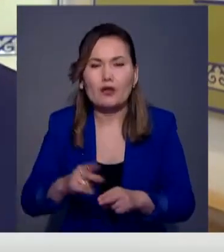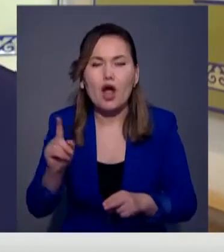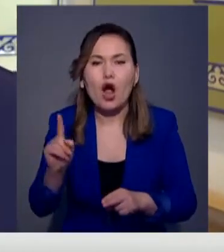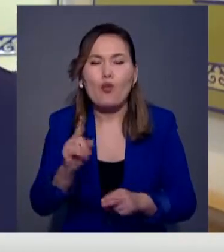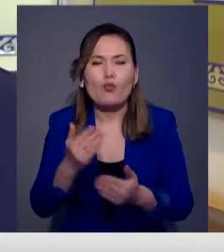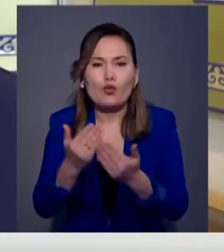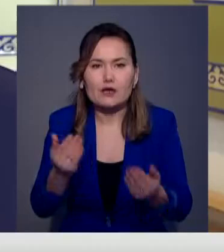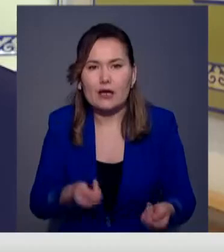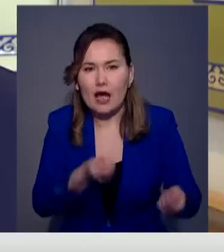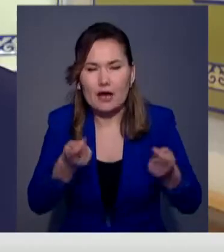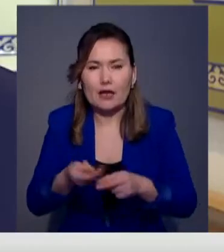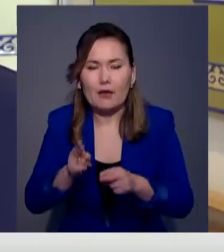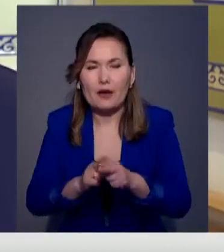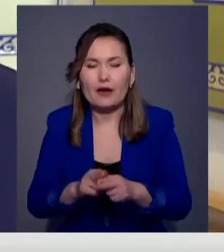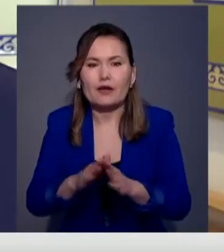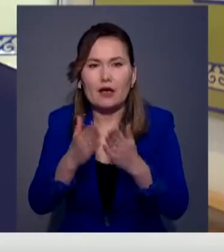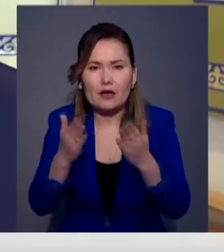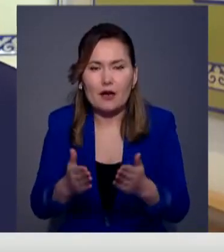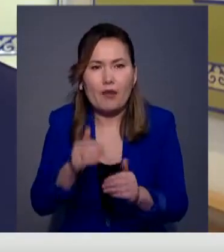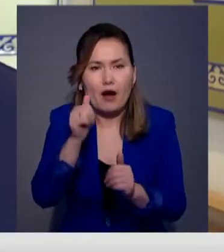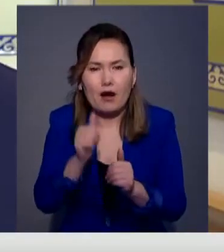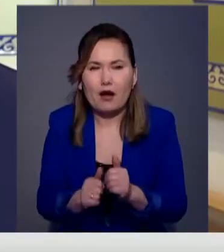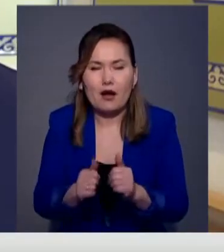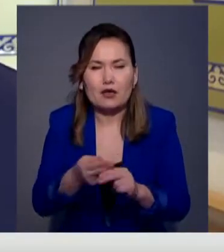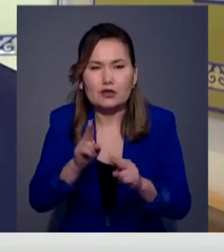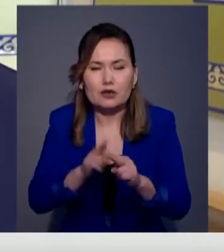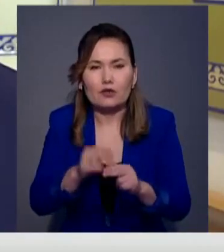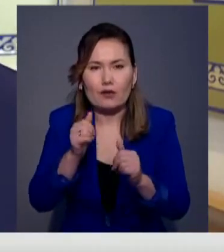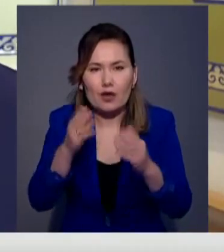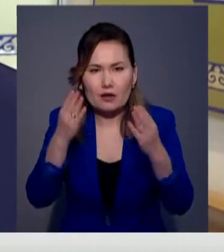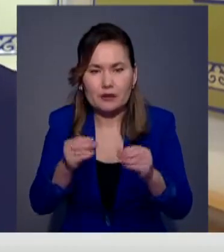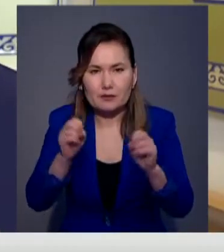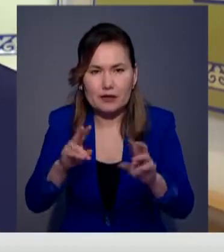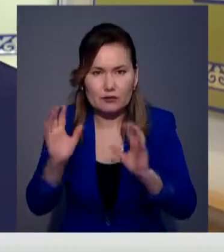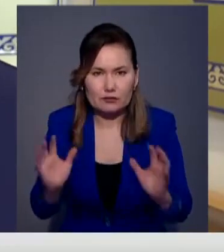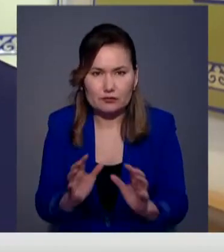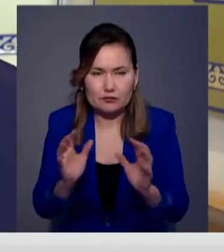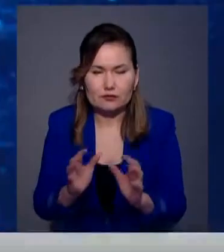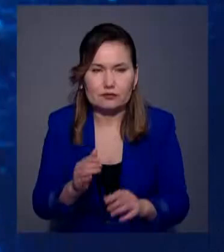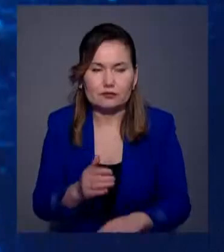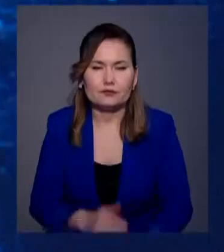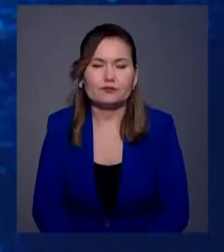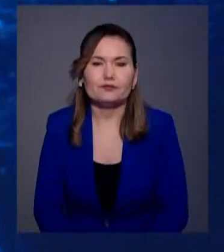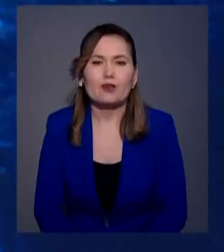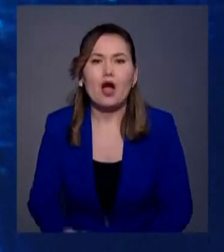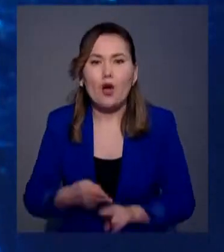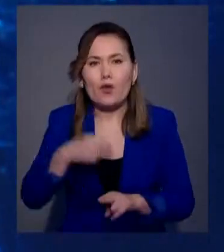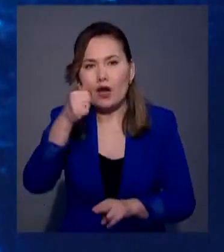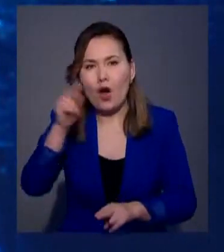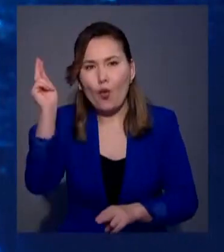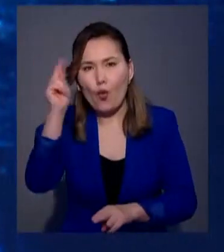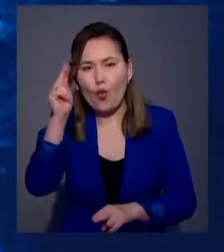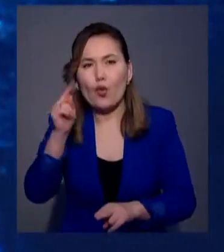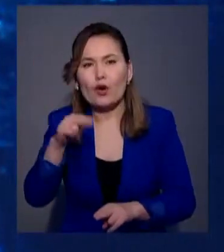өтеді. Қазір біз кітапты жыртып алмас үшін күн сәулесі түспейтін арнайы бөлмеде сақтаймыз. Биылғы оқу